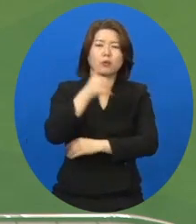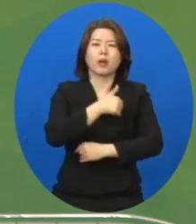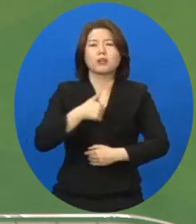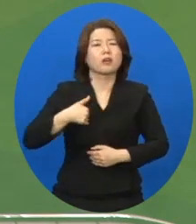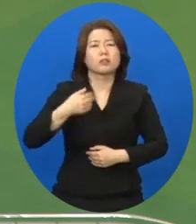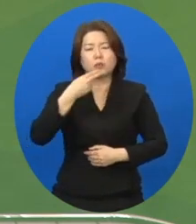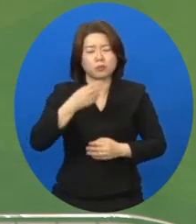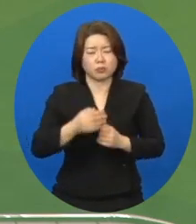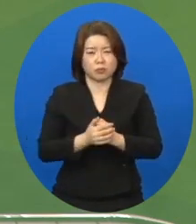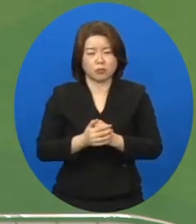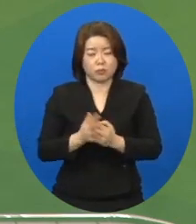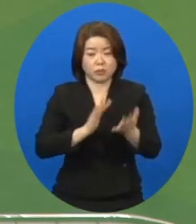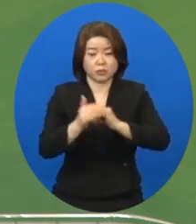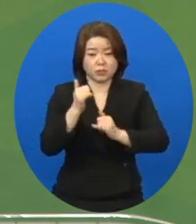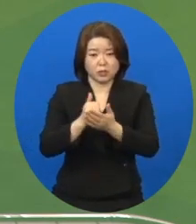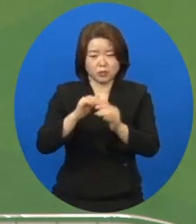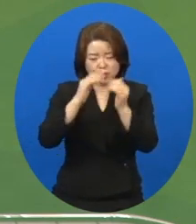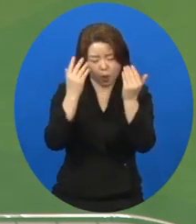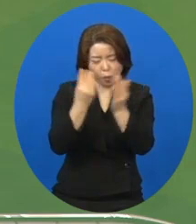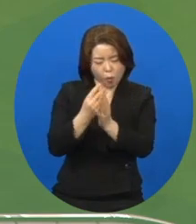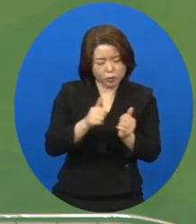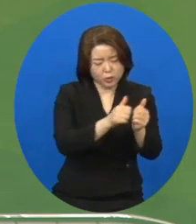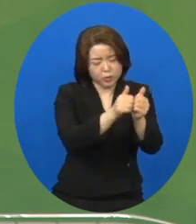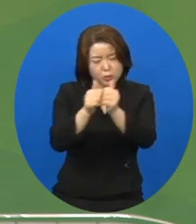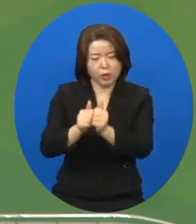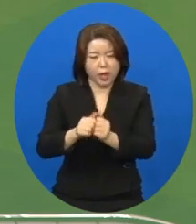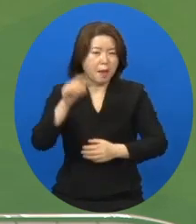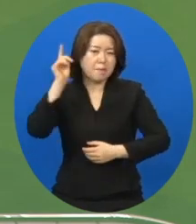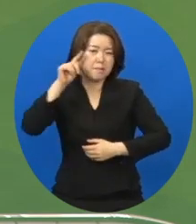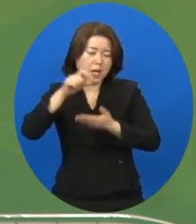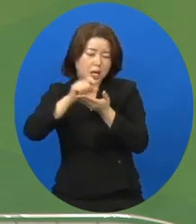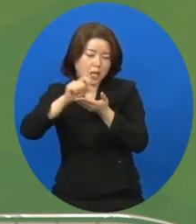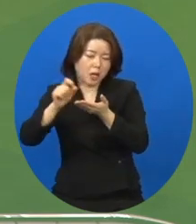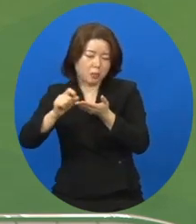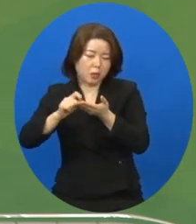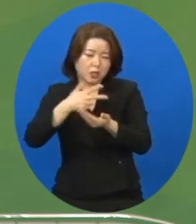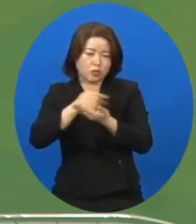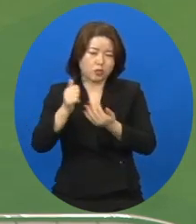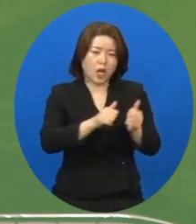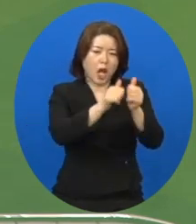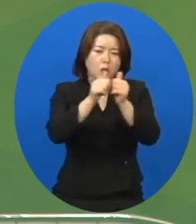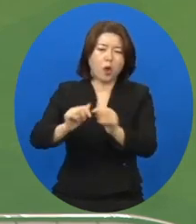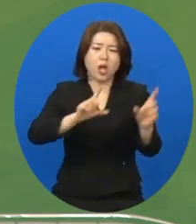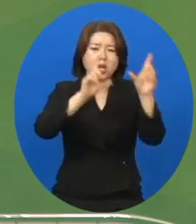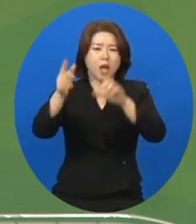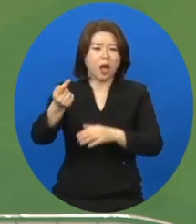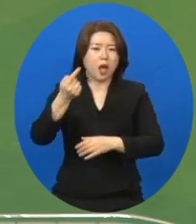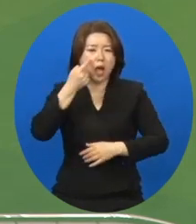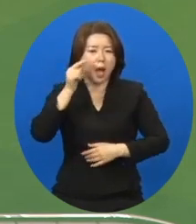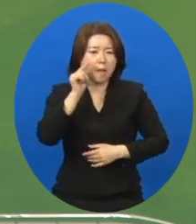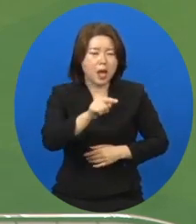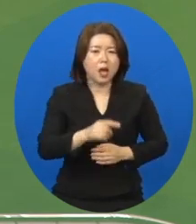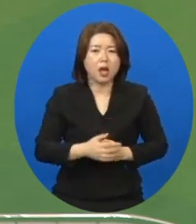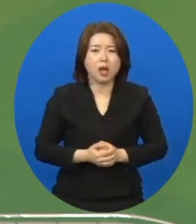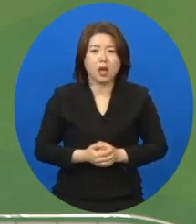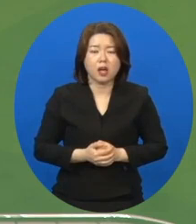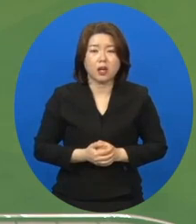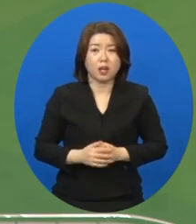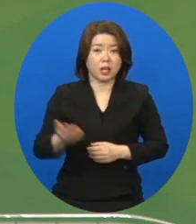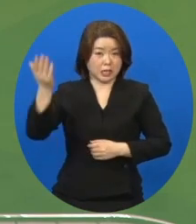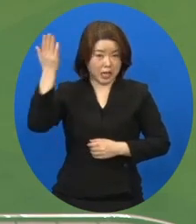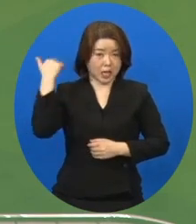예수님과 온전히 동행하라. 매일 일기를 쓰면서 주님과 동행하는 삶을 살라. 그때도